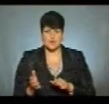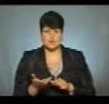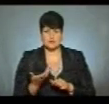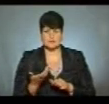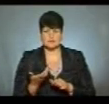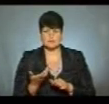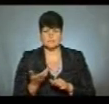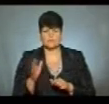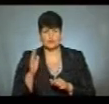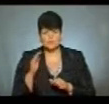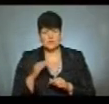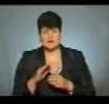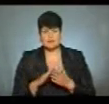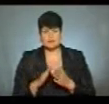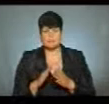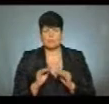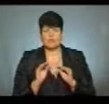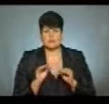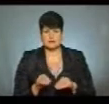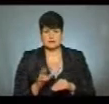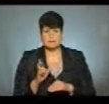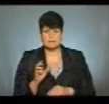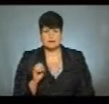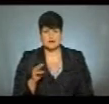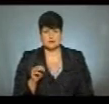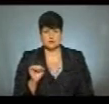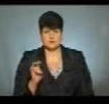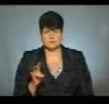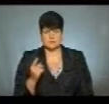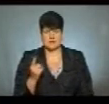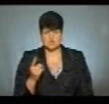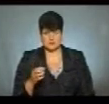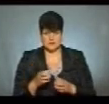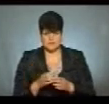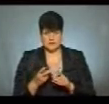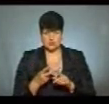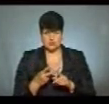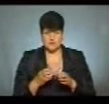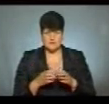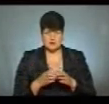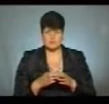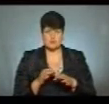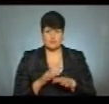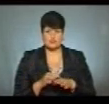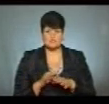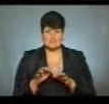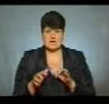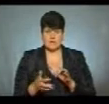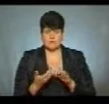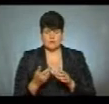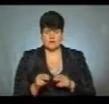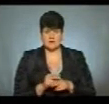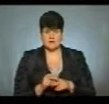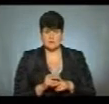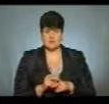вода, значить, і положення асфальтобетон. Це перша бригада. І друга бригада, значить, проводить ямковий ремонт асфальтобетоном, це